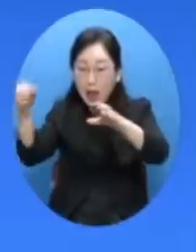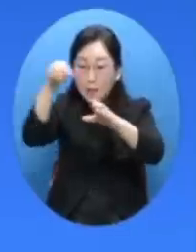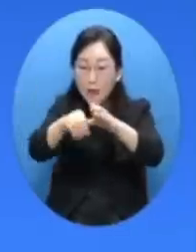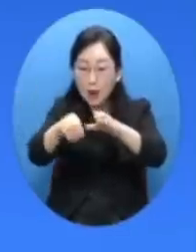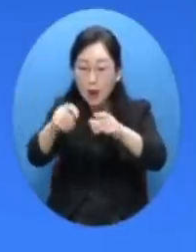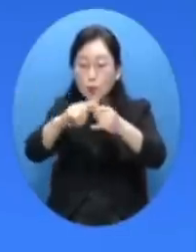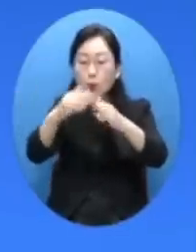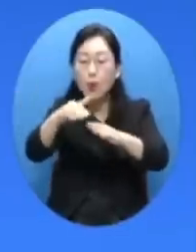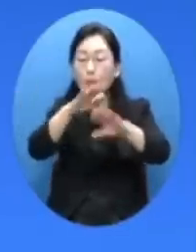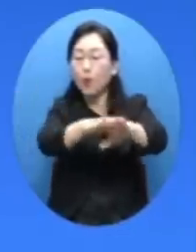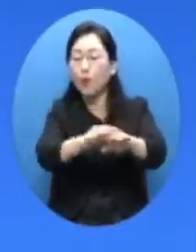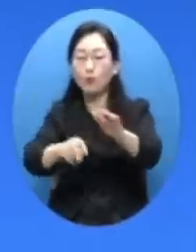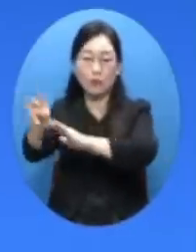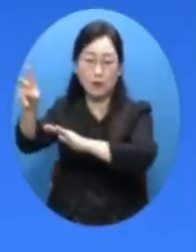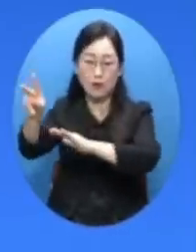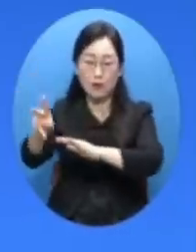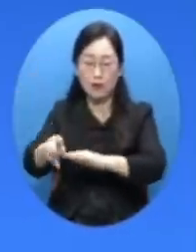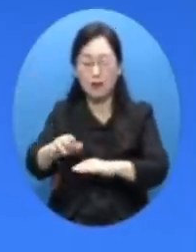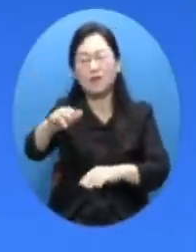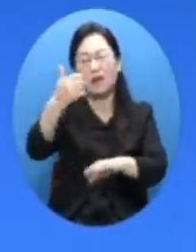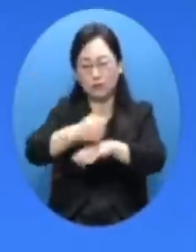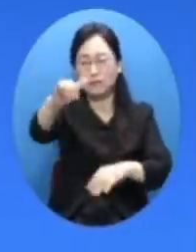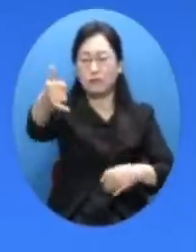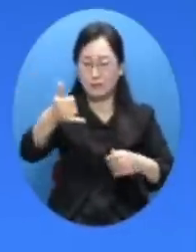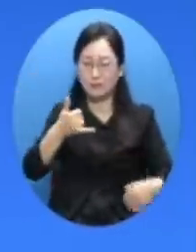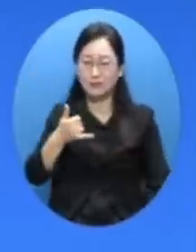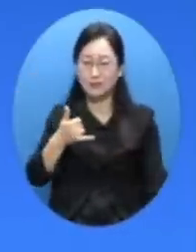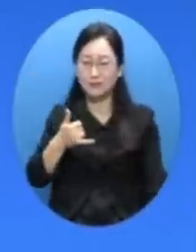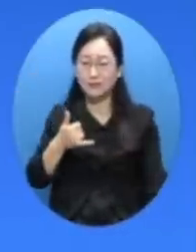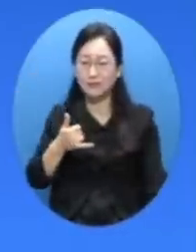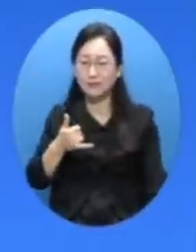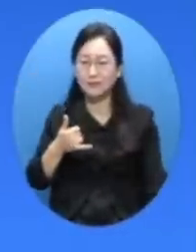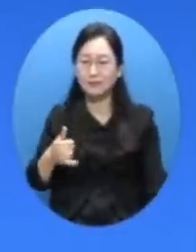앞에 버려두고 가면서 전화를 해왔습니다.